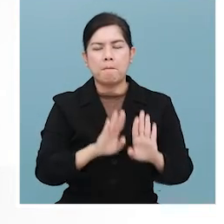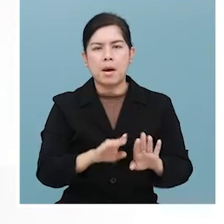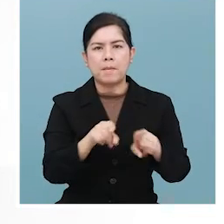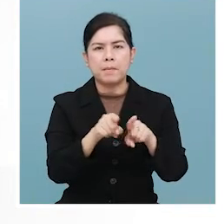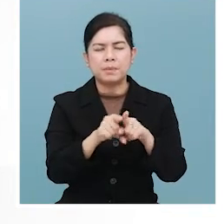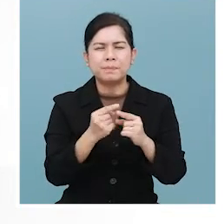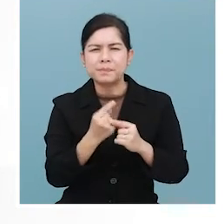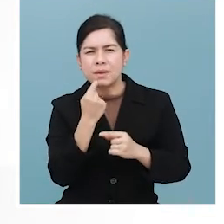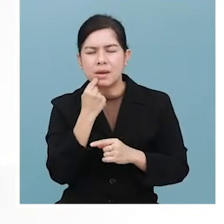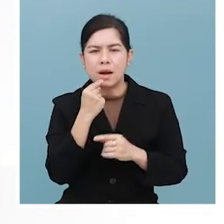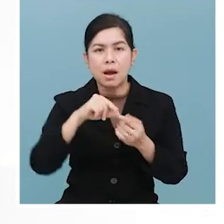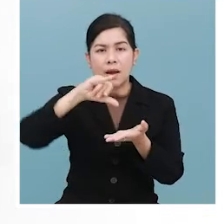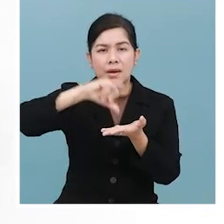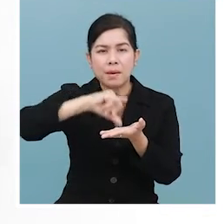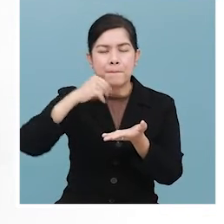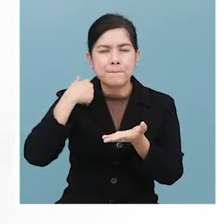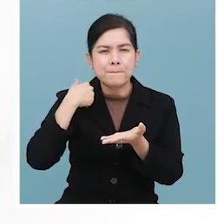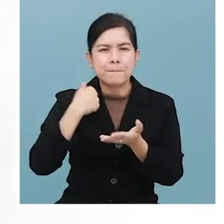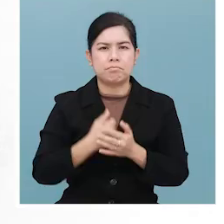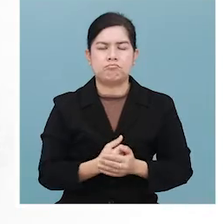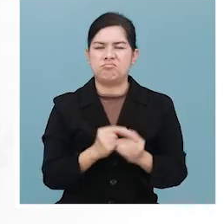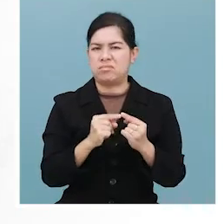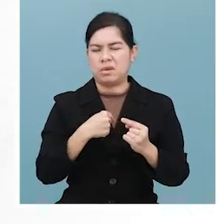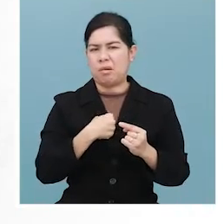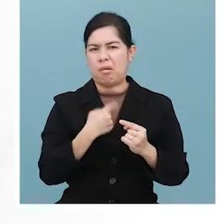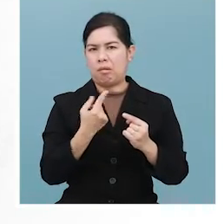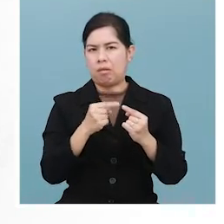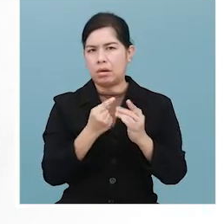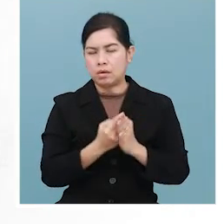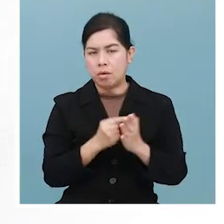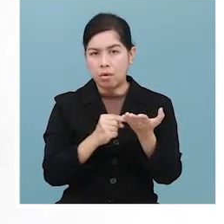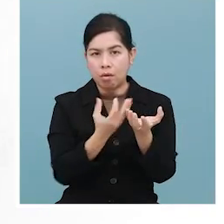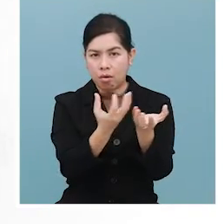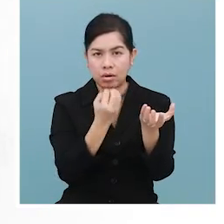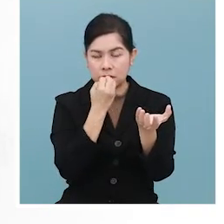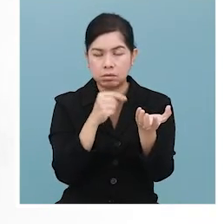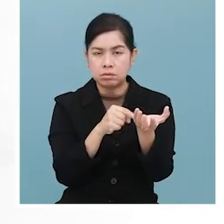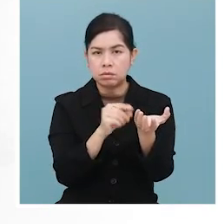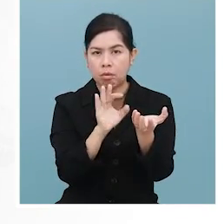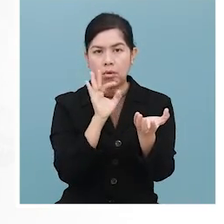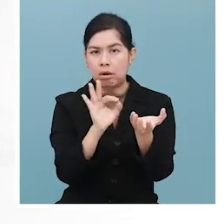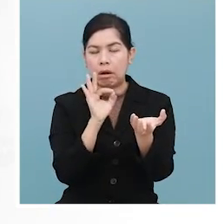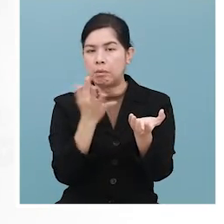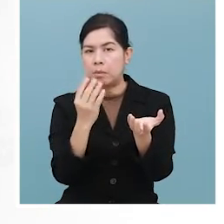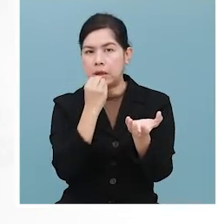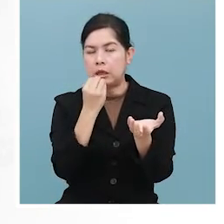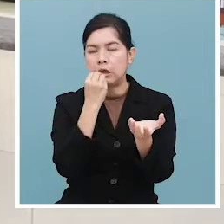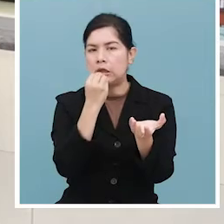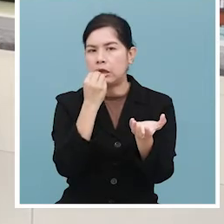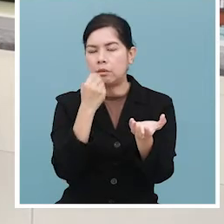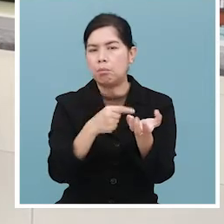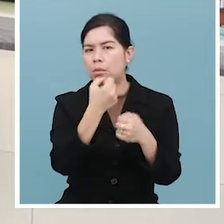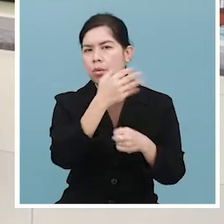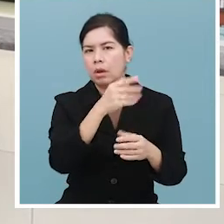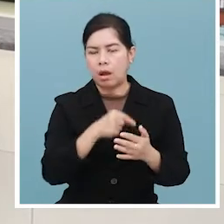านเผ็ดแต่เป็นแนวออกเค็มๆคือพี่ไม่มีวินัยเรื่องการกินแล้วก็ไม่เรียนไม่ได้เรียนรู้เรื่องการกินเลย